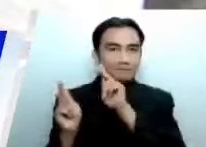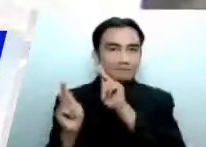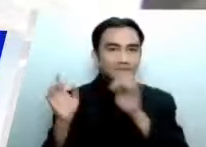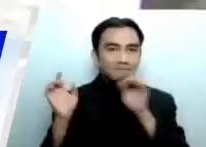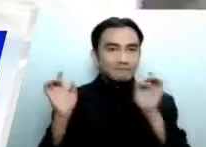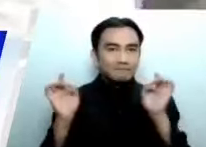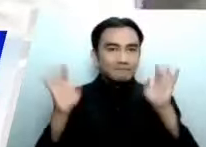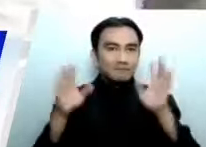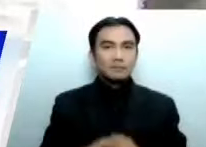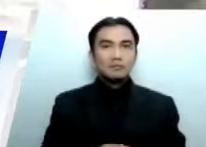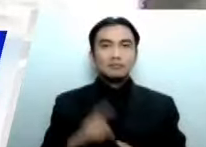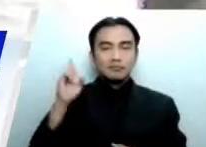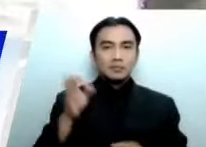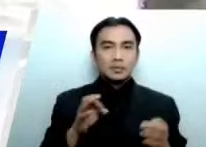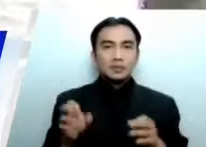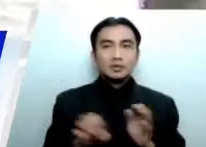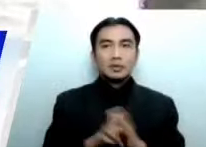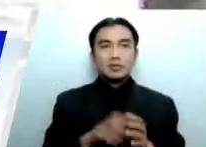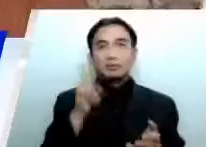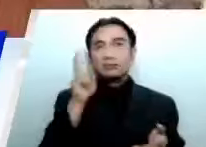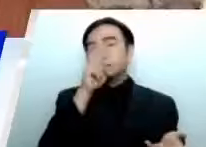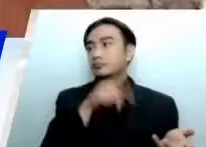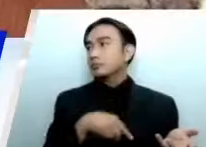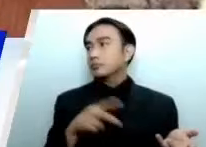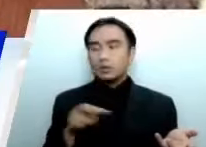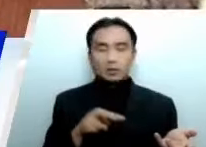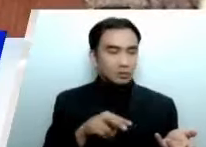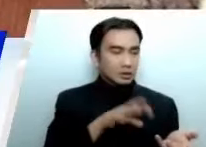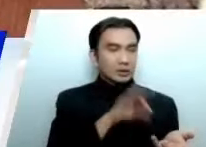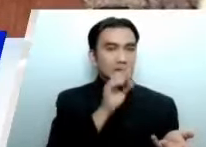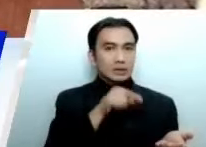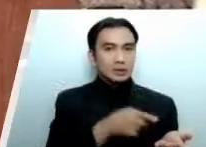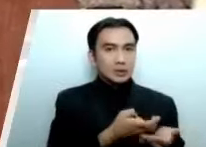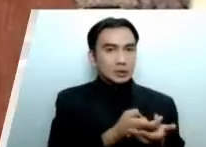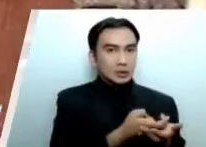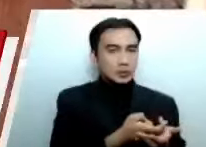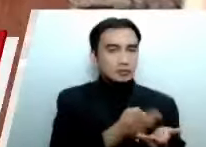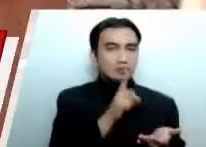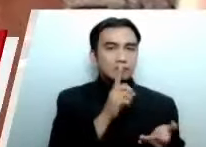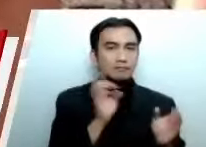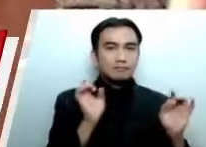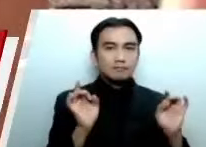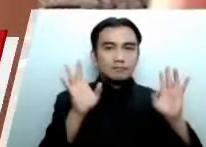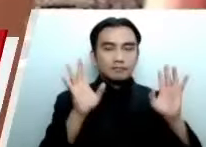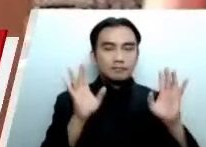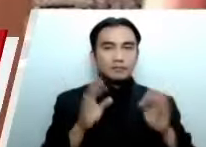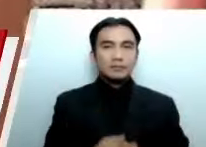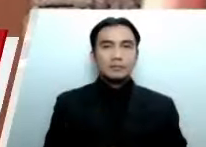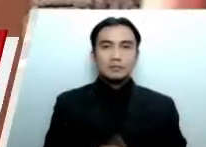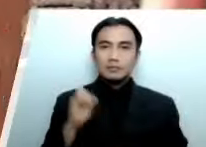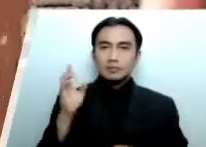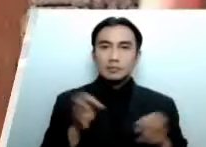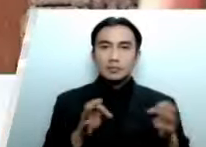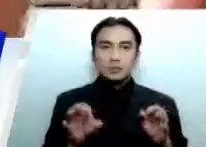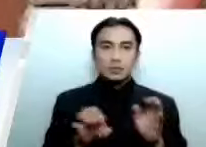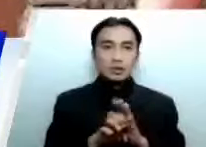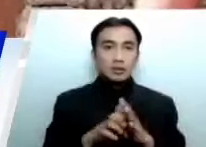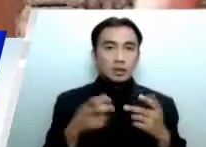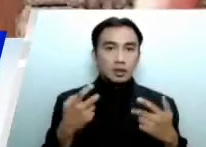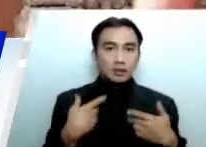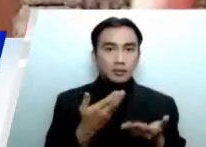lang, matabunan yung mukha niya ng unan. Delikado po yung yung minsan kapag may nakapaligid na mga gamit sa